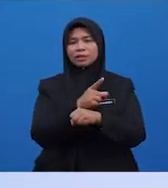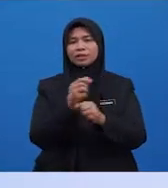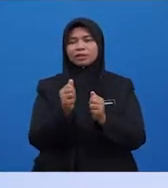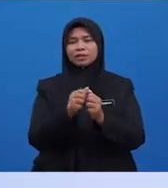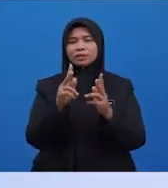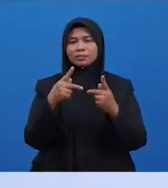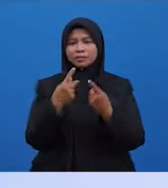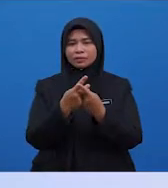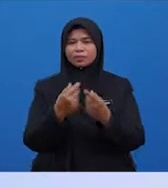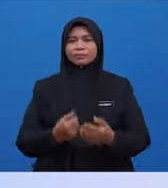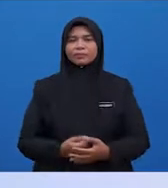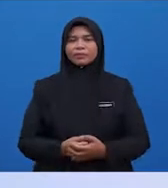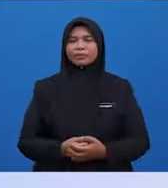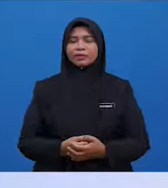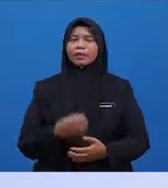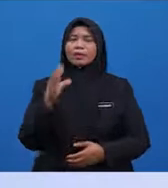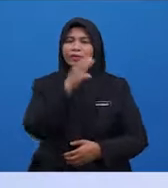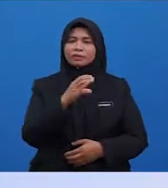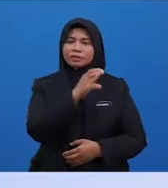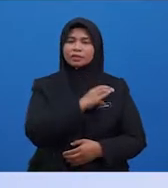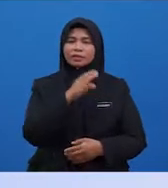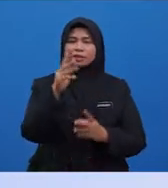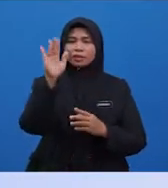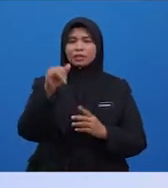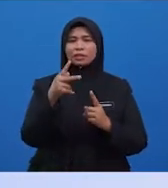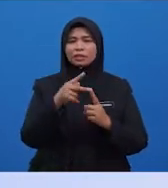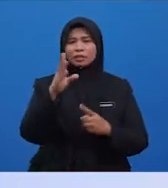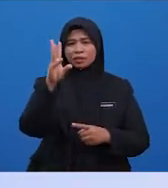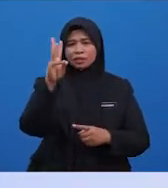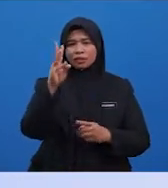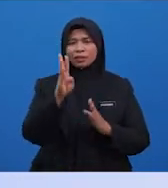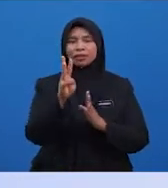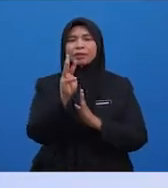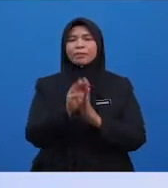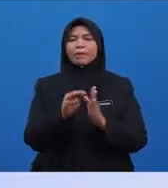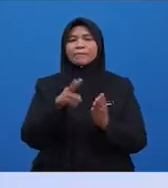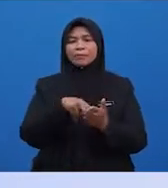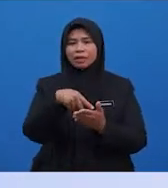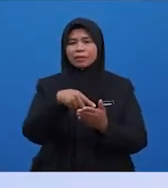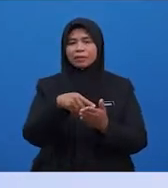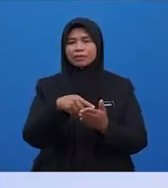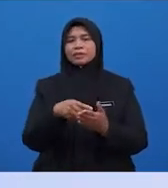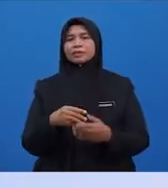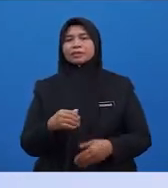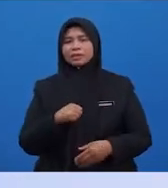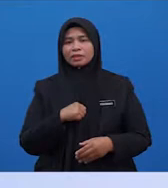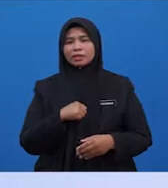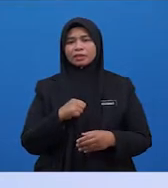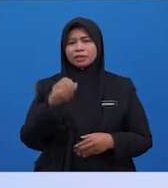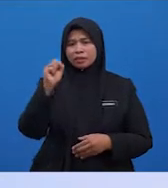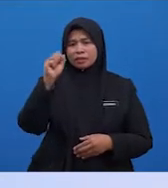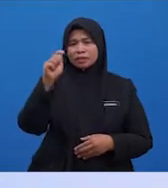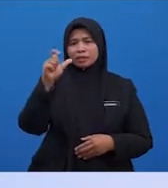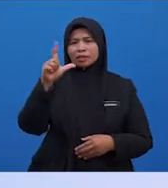pasukan. Ciri yang keenam ialah membangun personaliti atlet dan jurulatih.